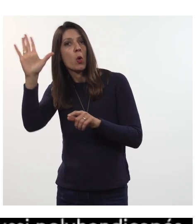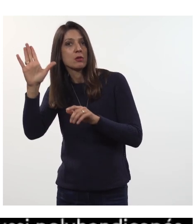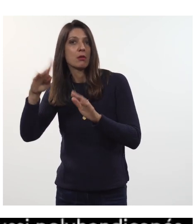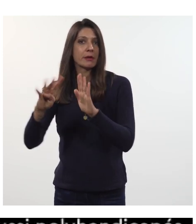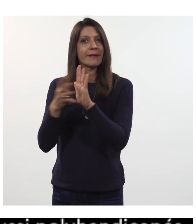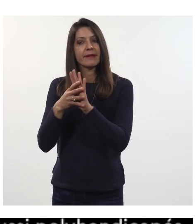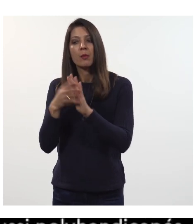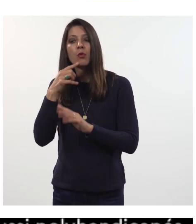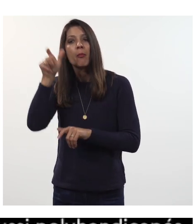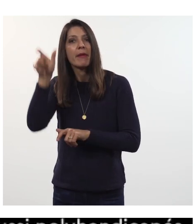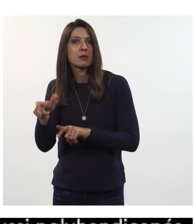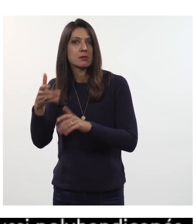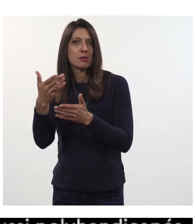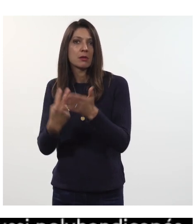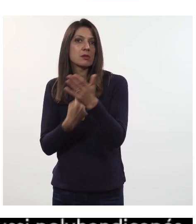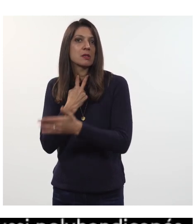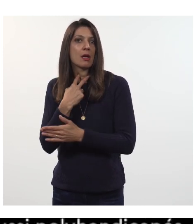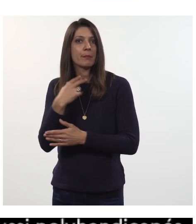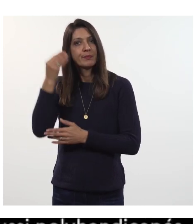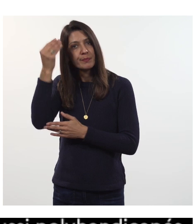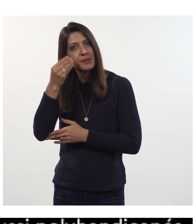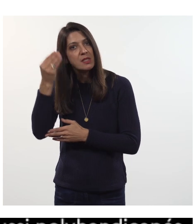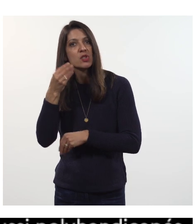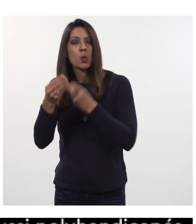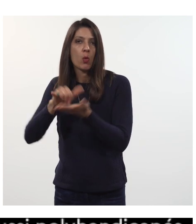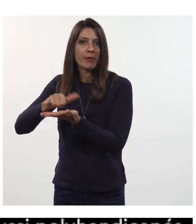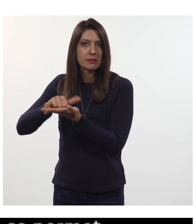là, on est plutôt sur versant obésité et handicap psychique.